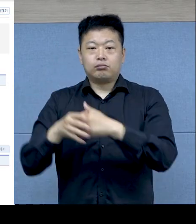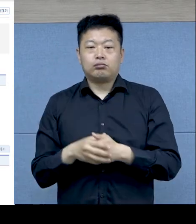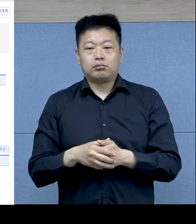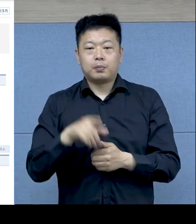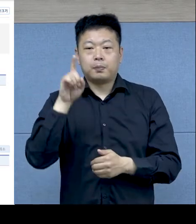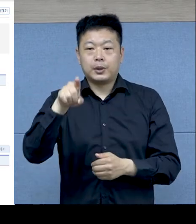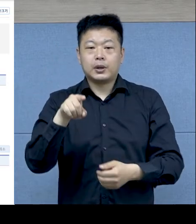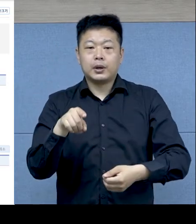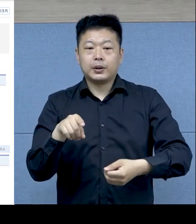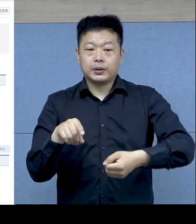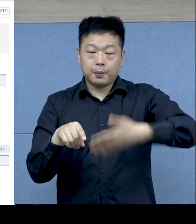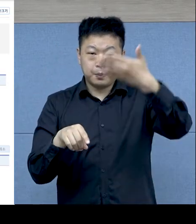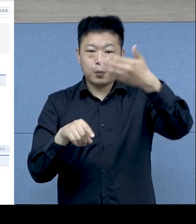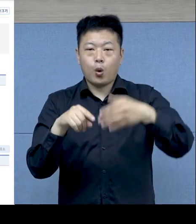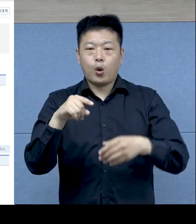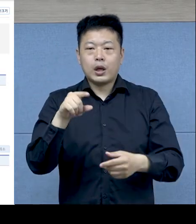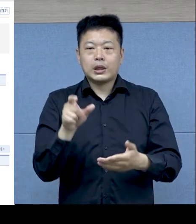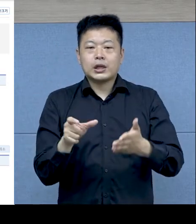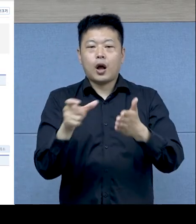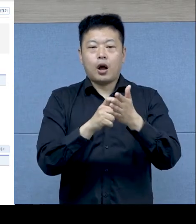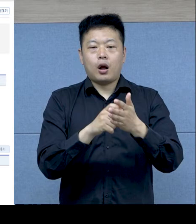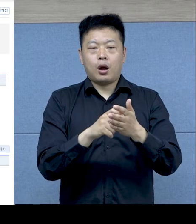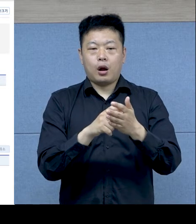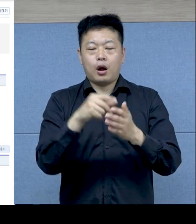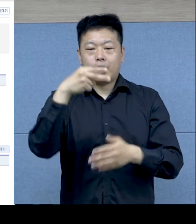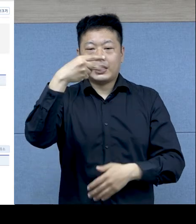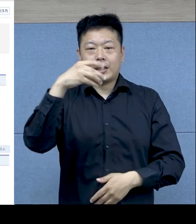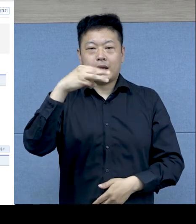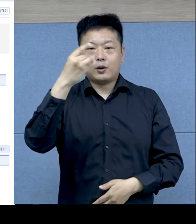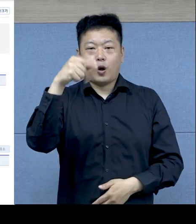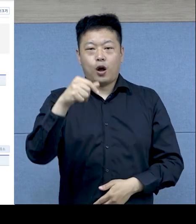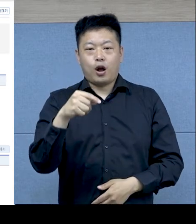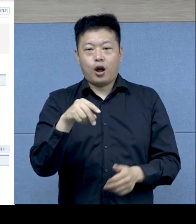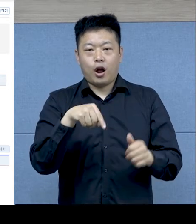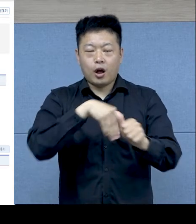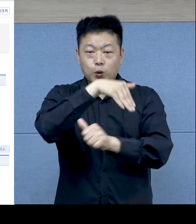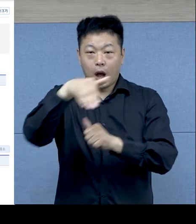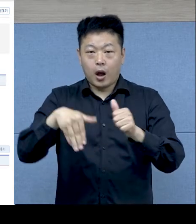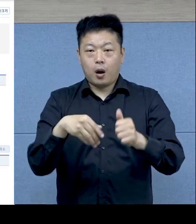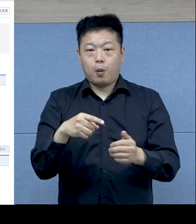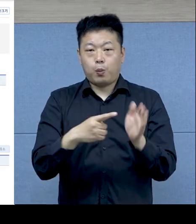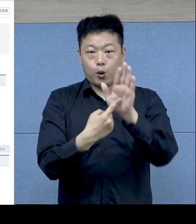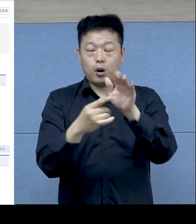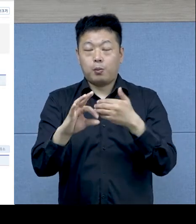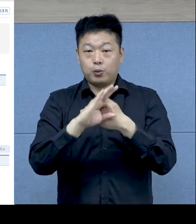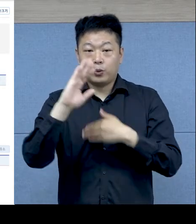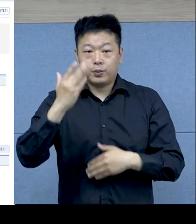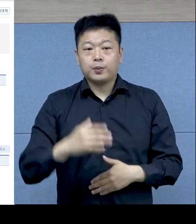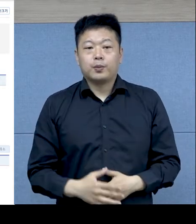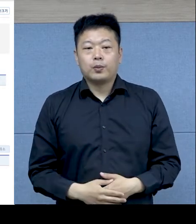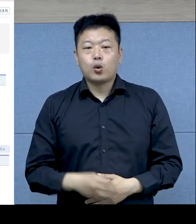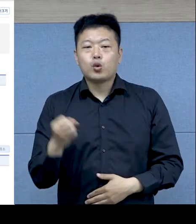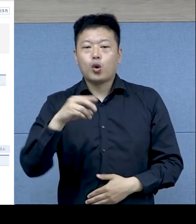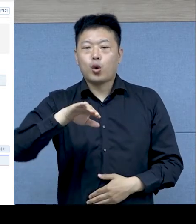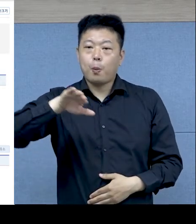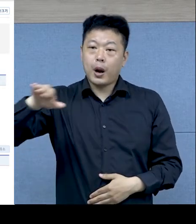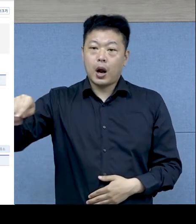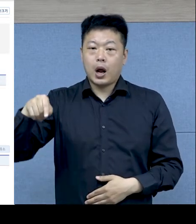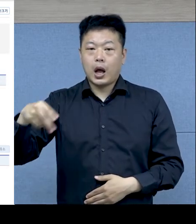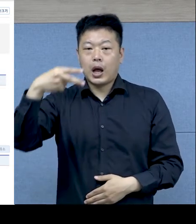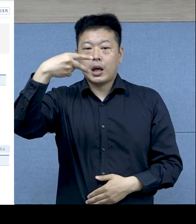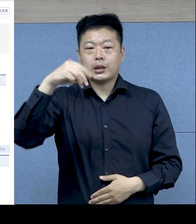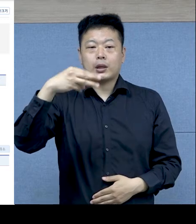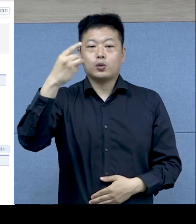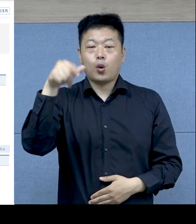선택된 참여자와 카드 정보가 이 등록 현황에 표시되게 됩니다. 그리고 옆에 등록 버튼을